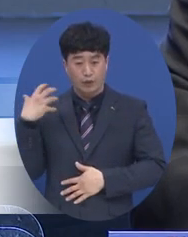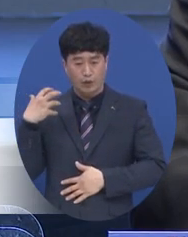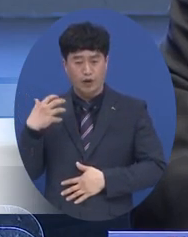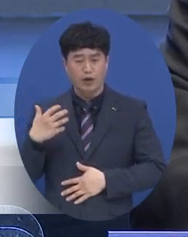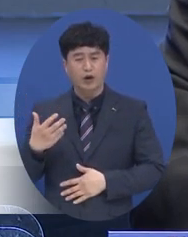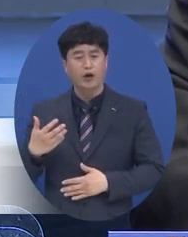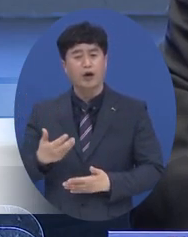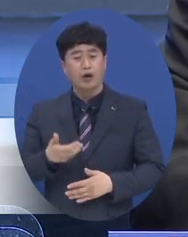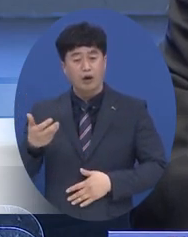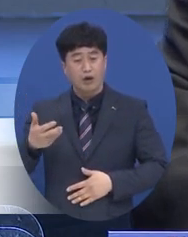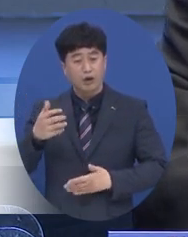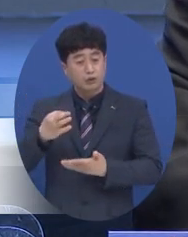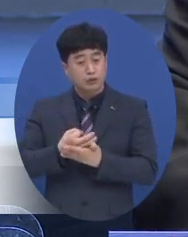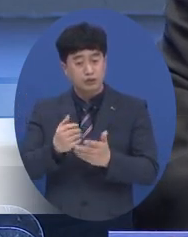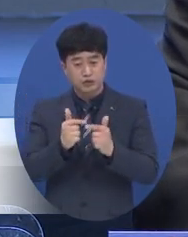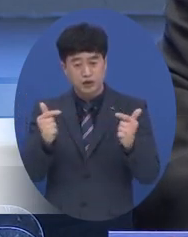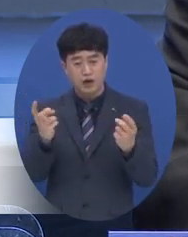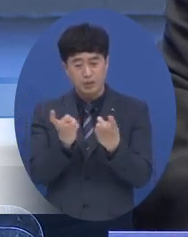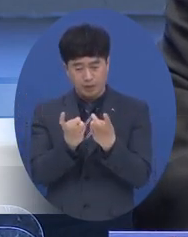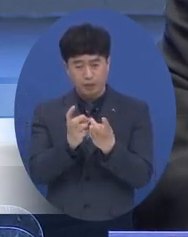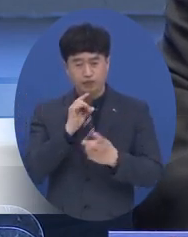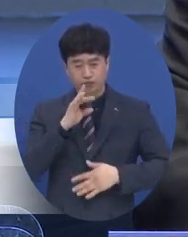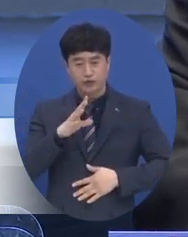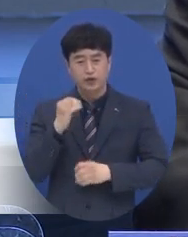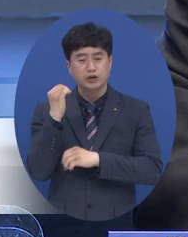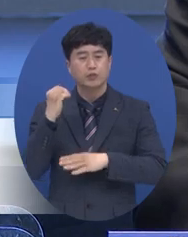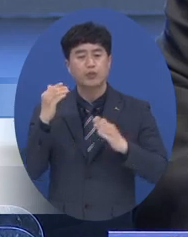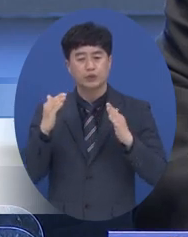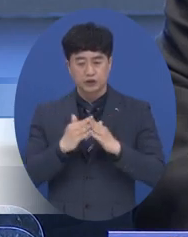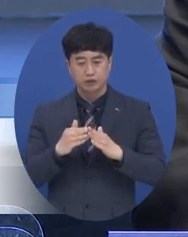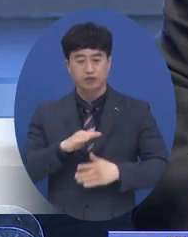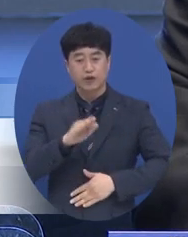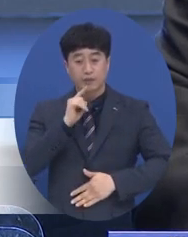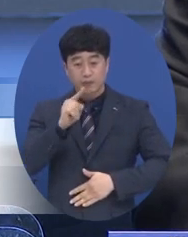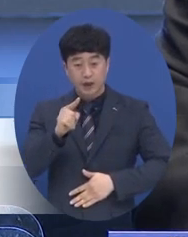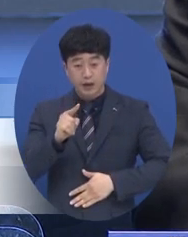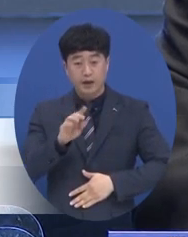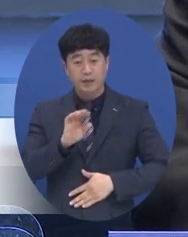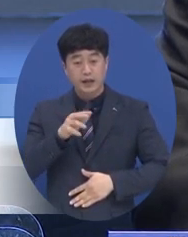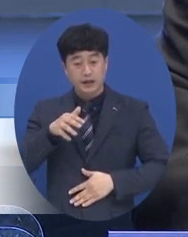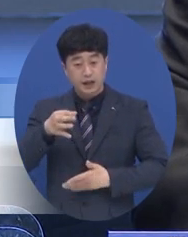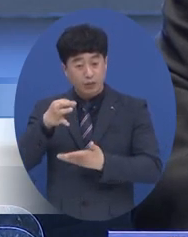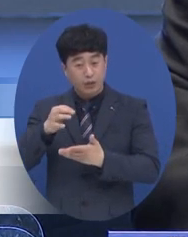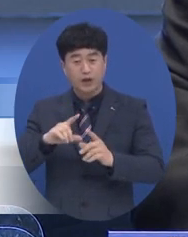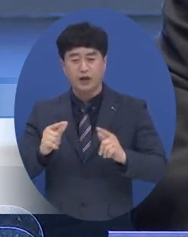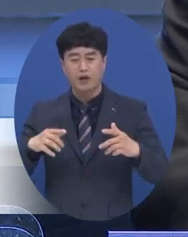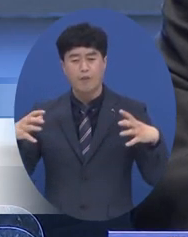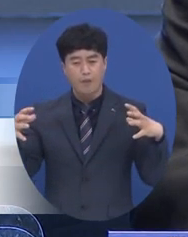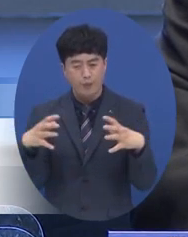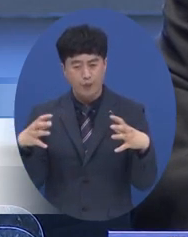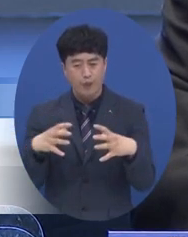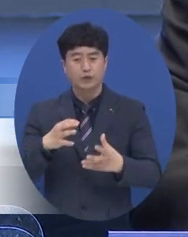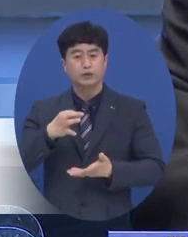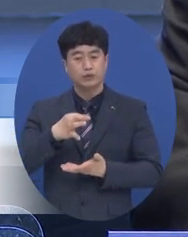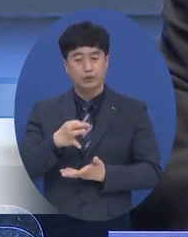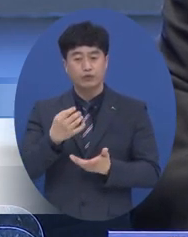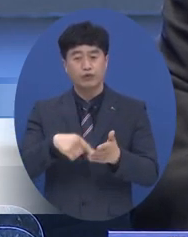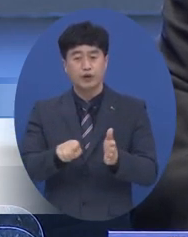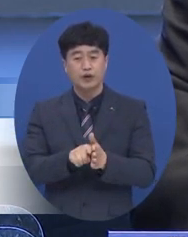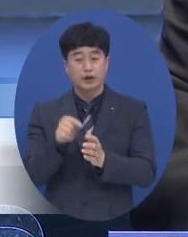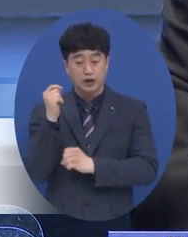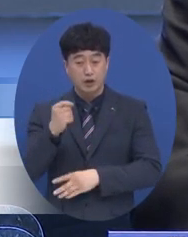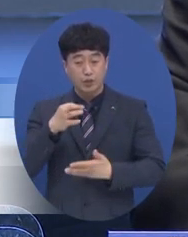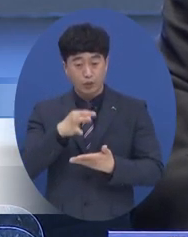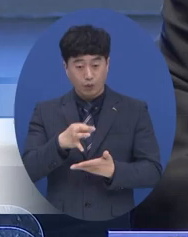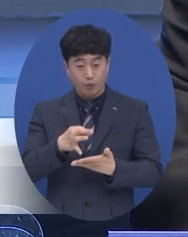방식으로 갈 수밖에 없다는 겁니다. 기본주택도 우리가 말하는 배제금융이 아닌 포용금융을 위한 기본금융